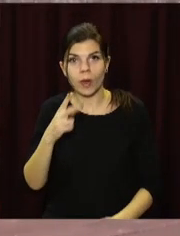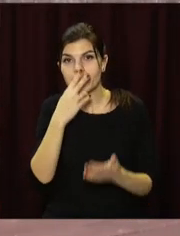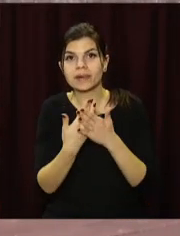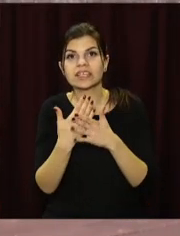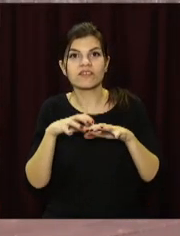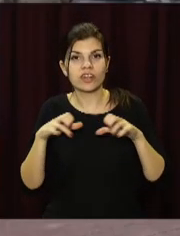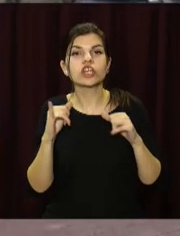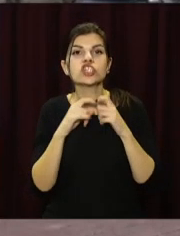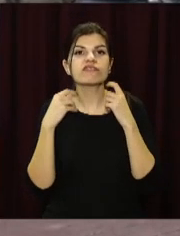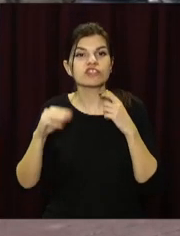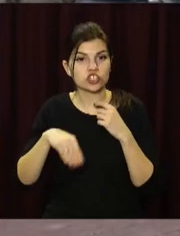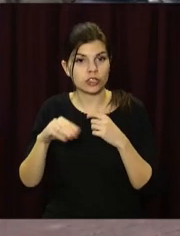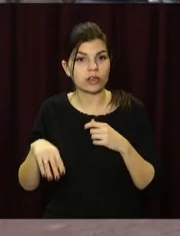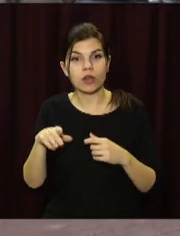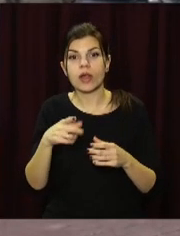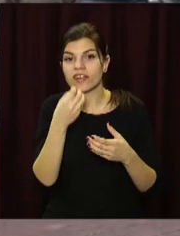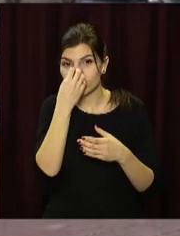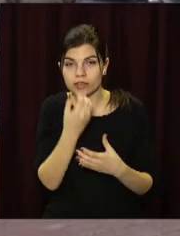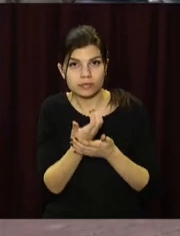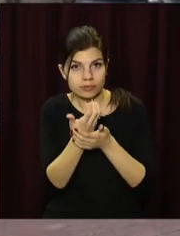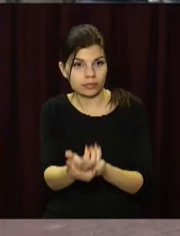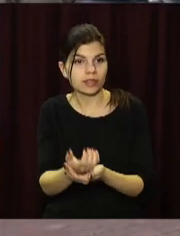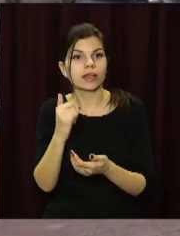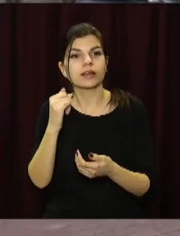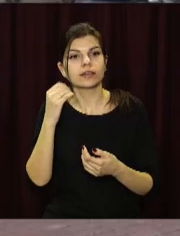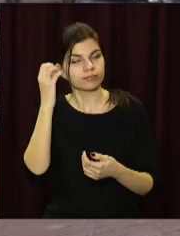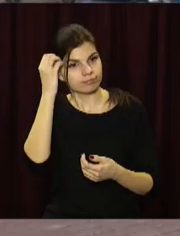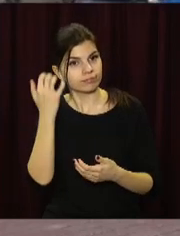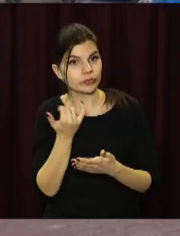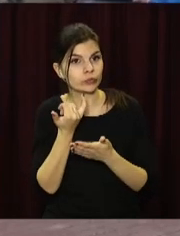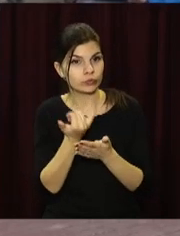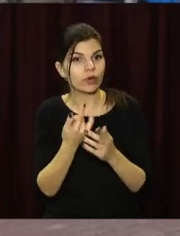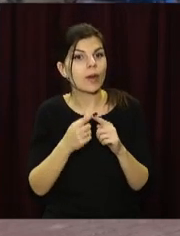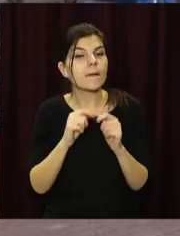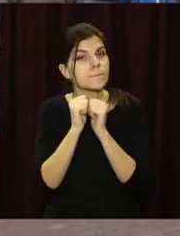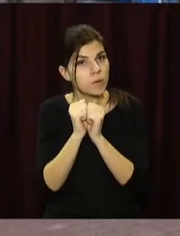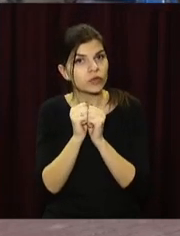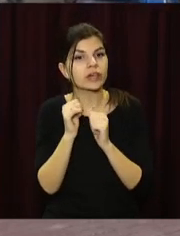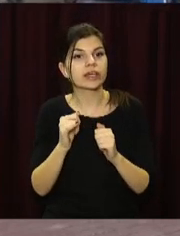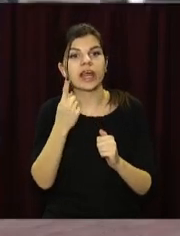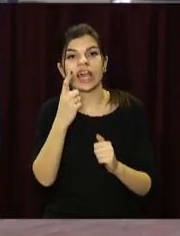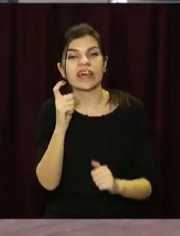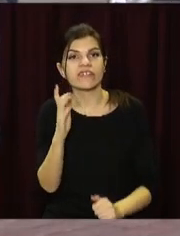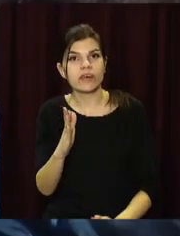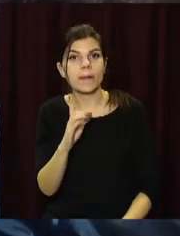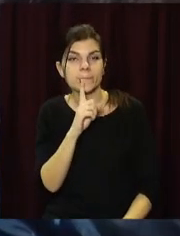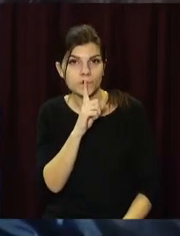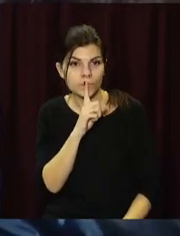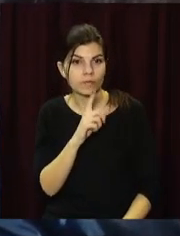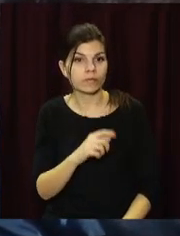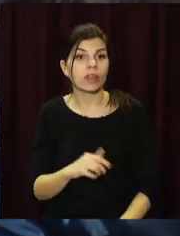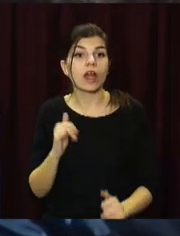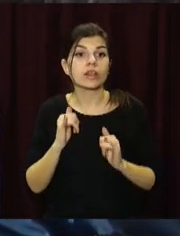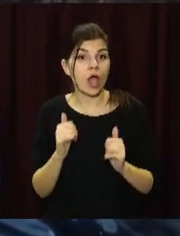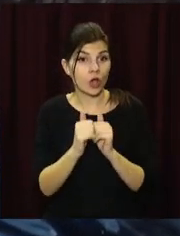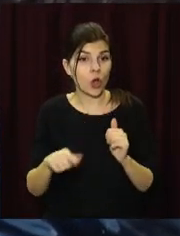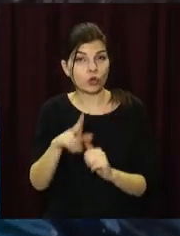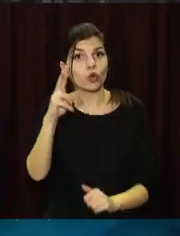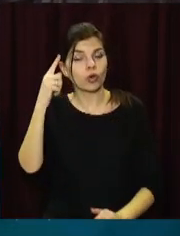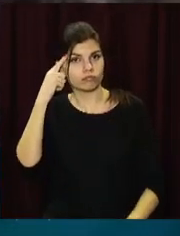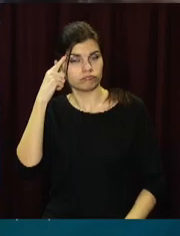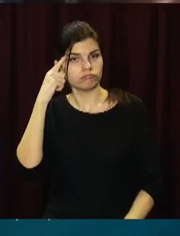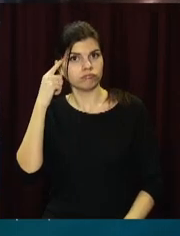влади та священники. Вони плекали квіти та вшанували видатного діяча культури молитвою і хвилиною мовчання. Для кожного свідомого